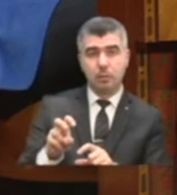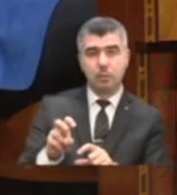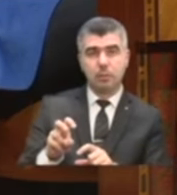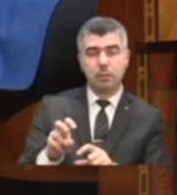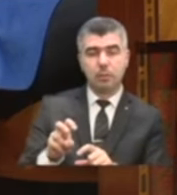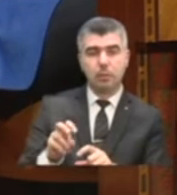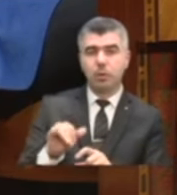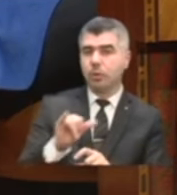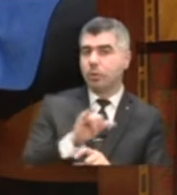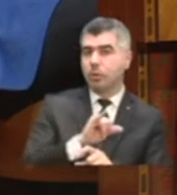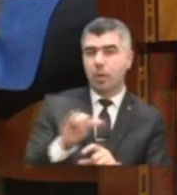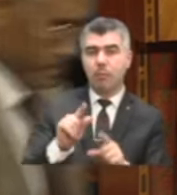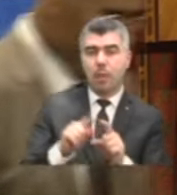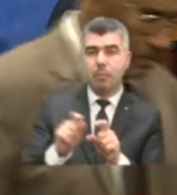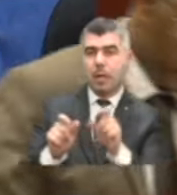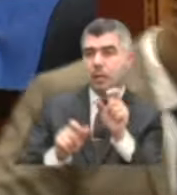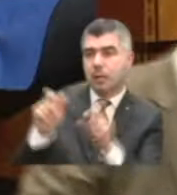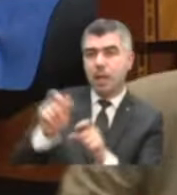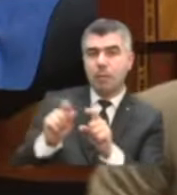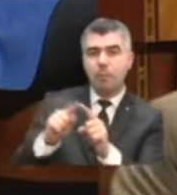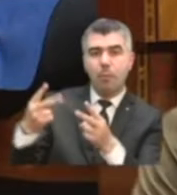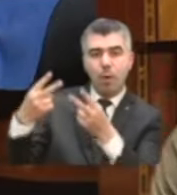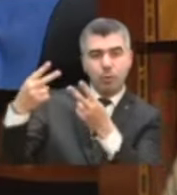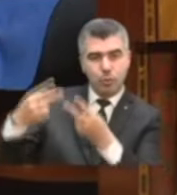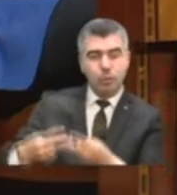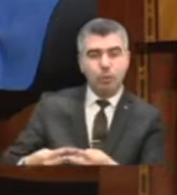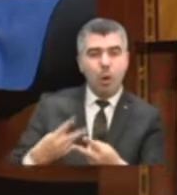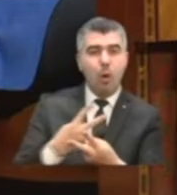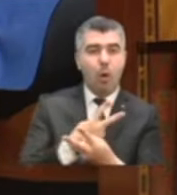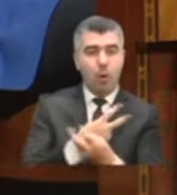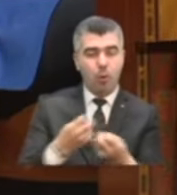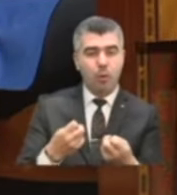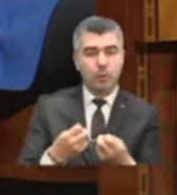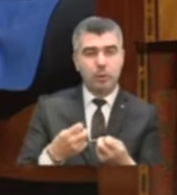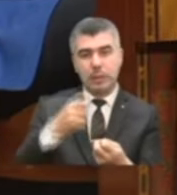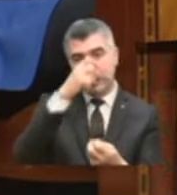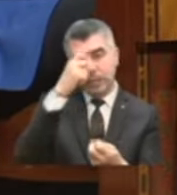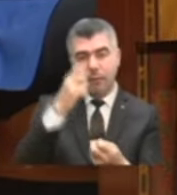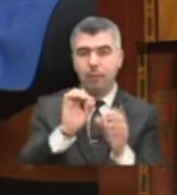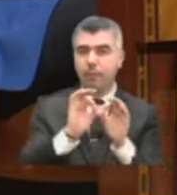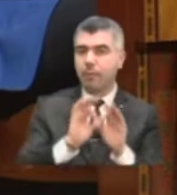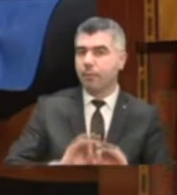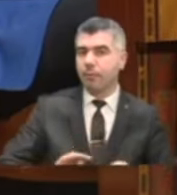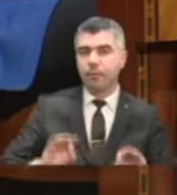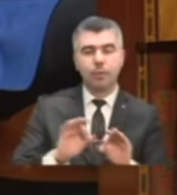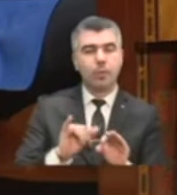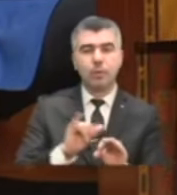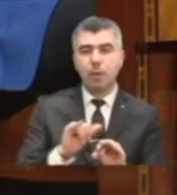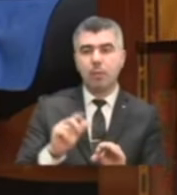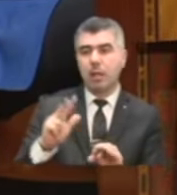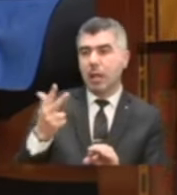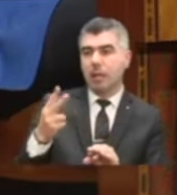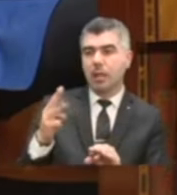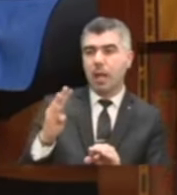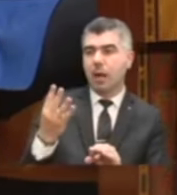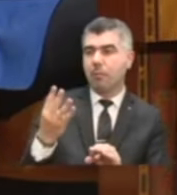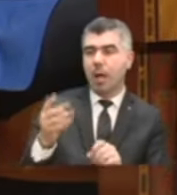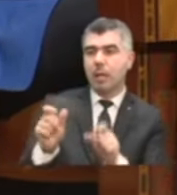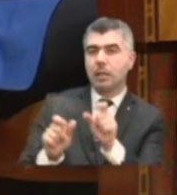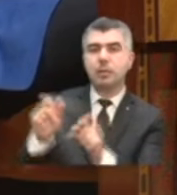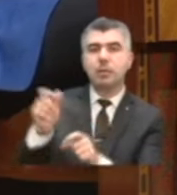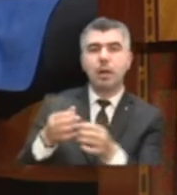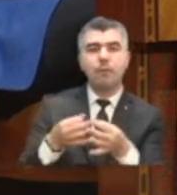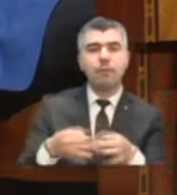كيف تريدون من هذه الفئة للمجيء عطلة في لبلدهم من أسرة تتكون من 3 أو 4 أفراد